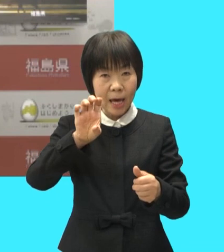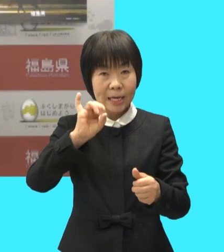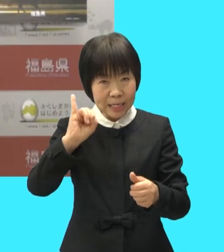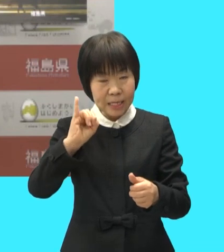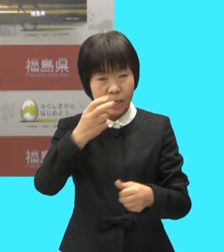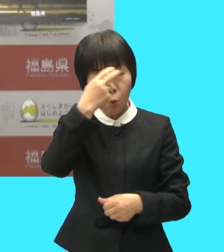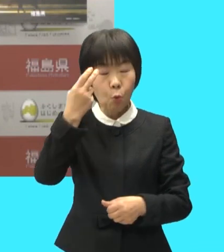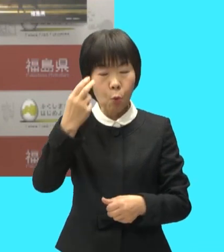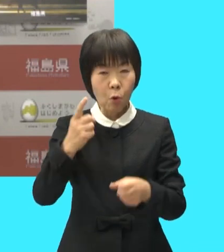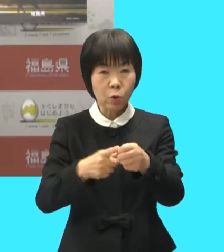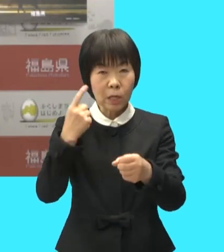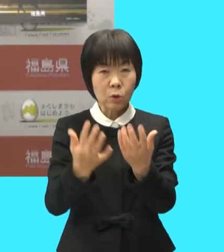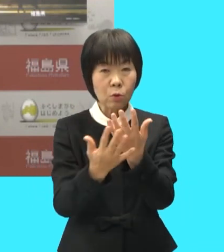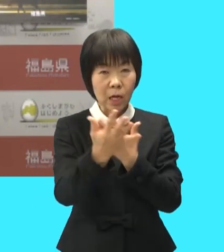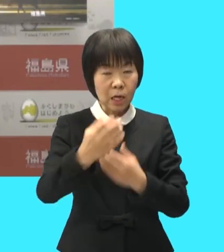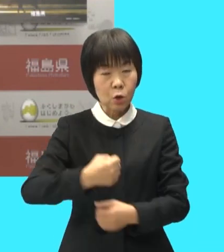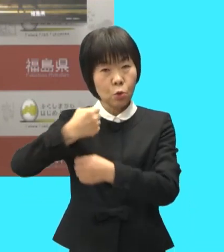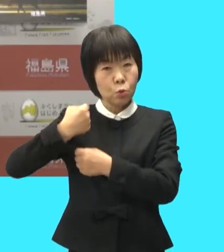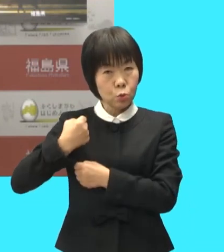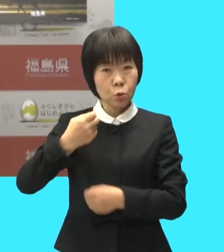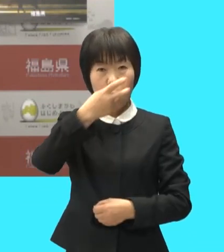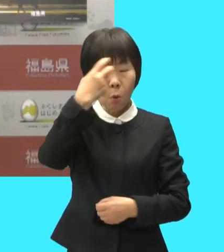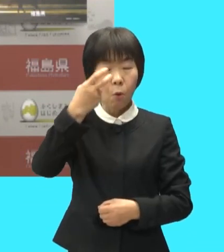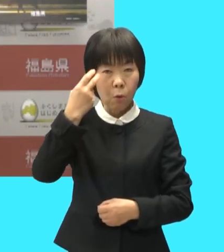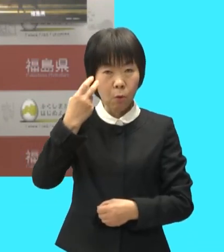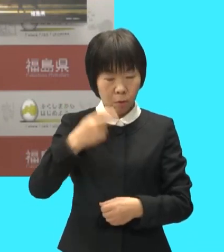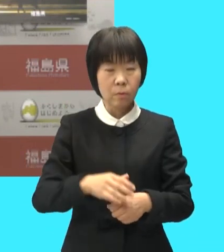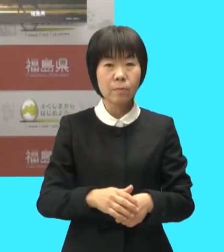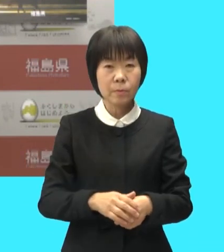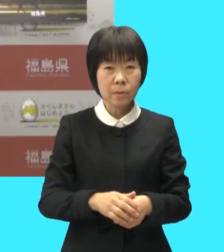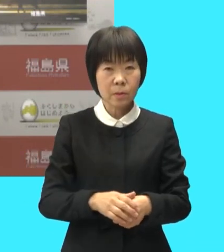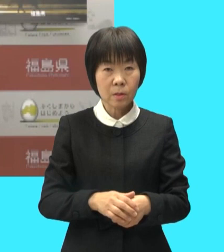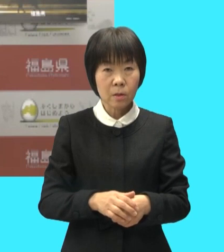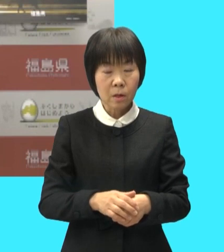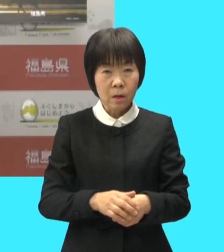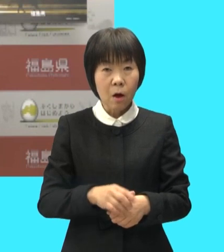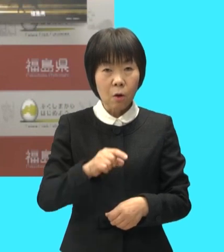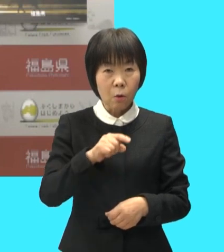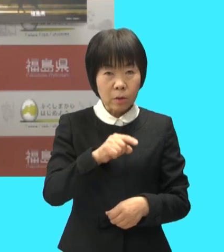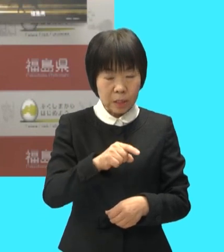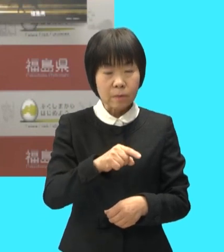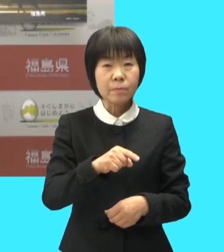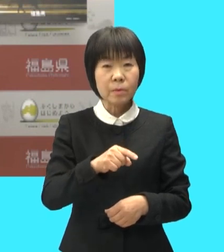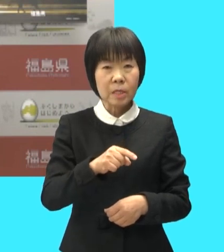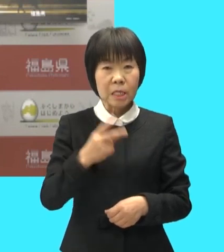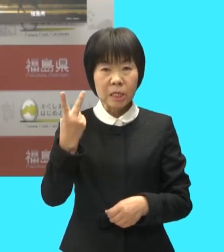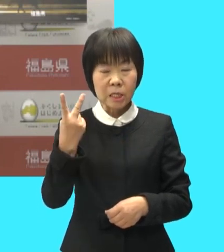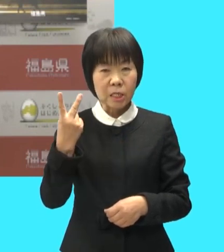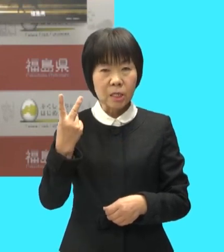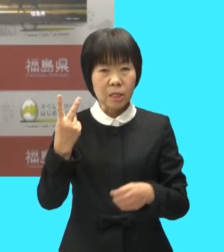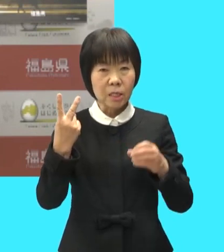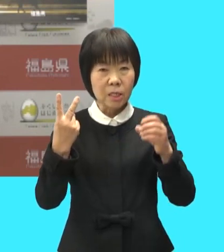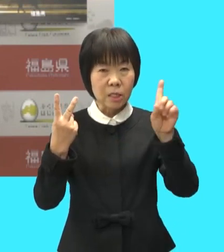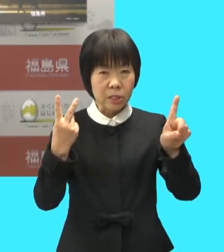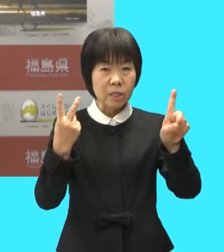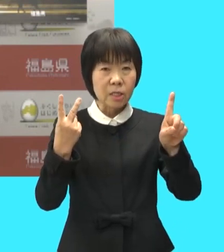の優勝高校、まさに強豪中の強豪であります。この高校相手に2対1でま